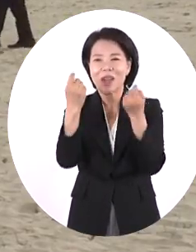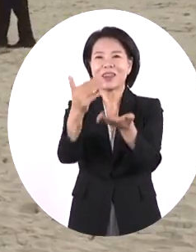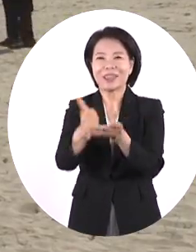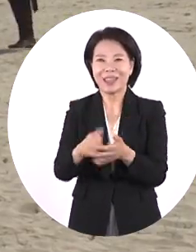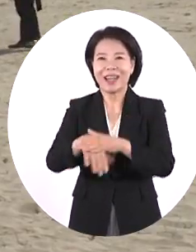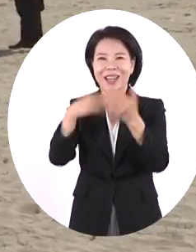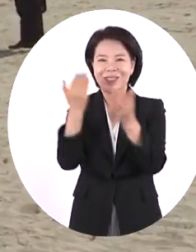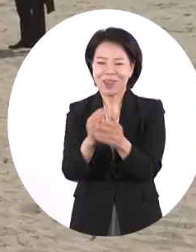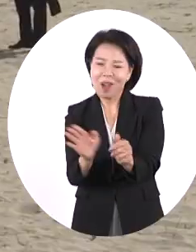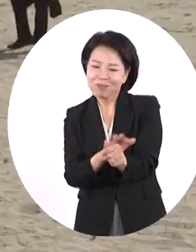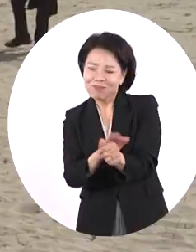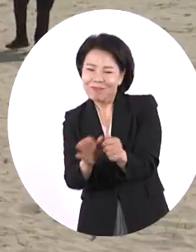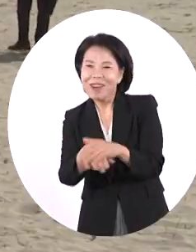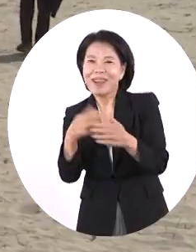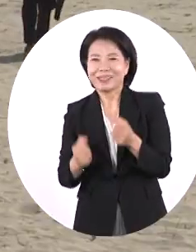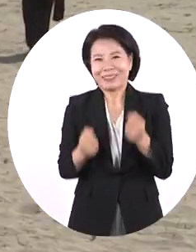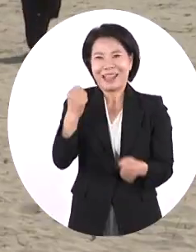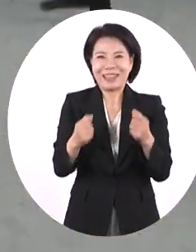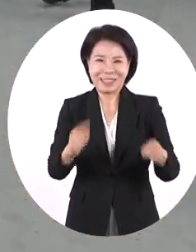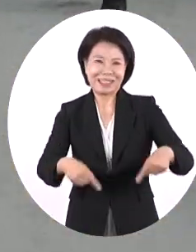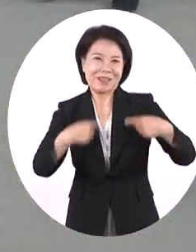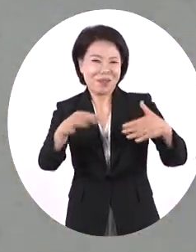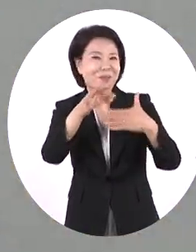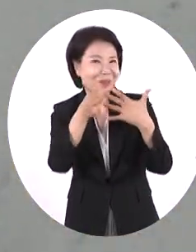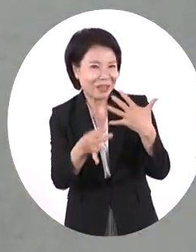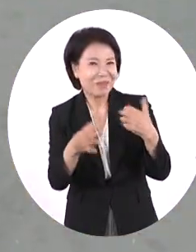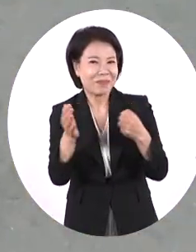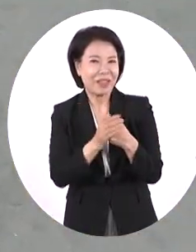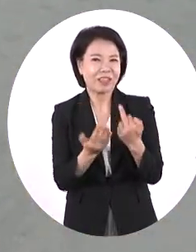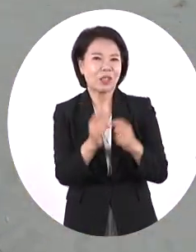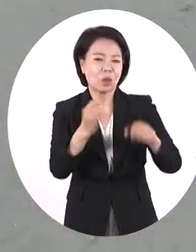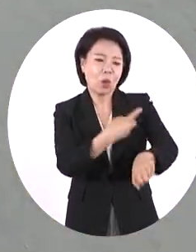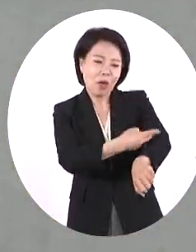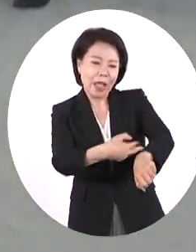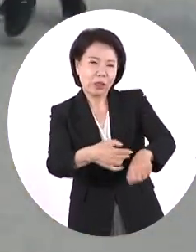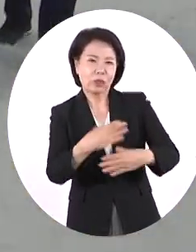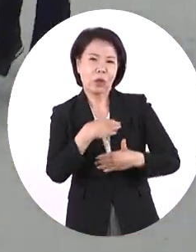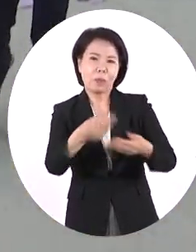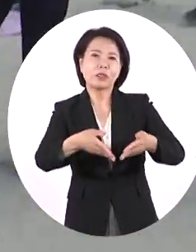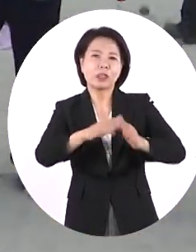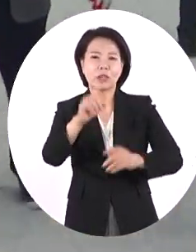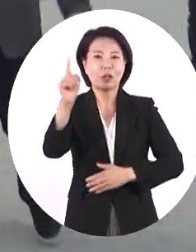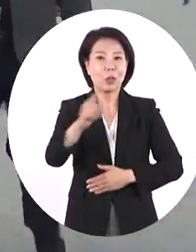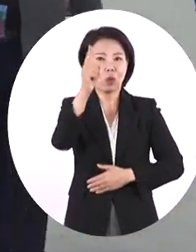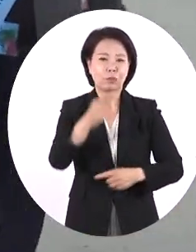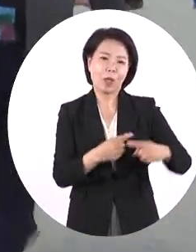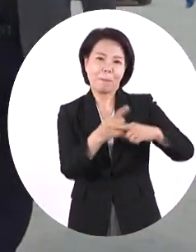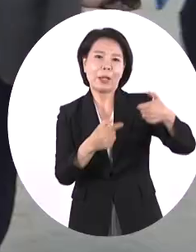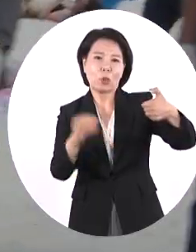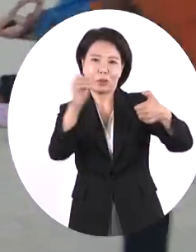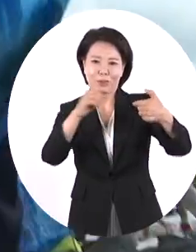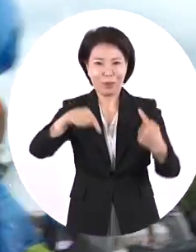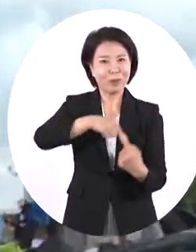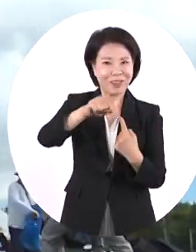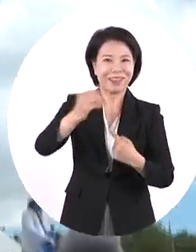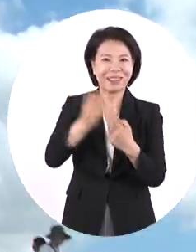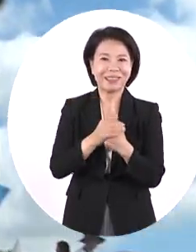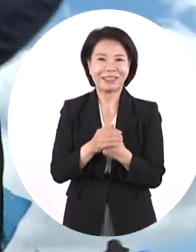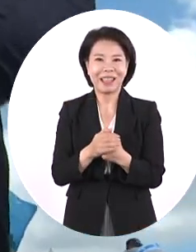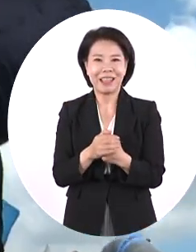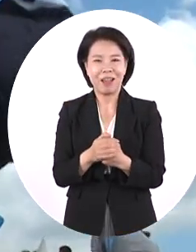관광객과 함께 쓰담 달리기에 참여했는데요. 제주도는 올해도 해수욕장 편의시설 요금을 절반으로